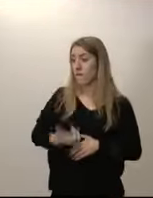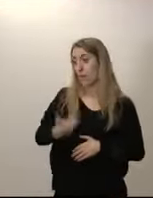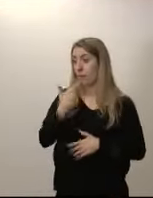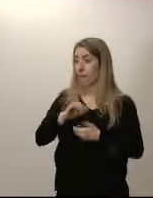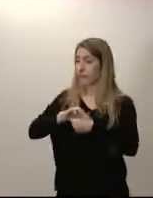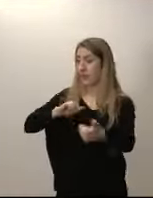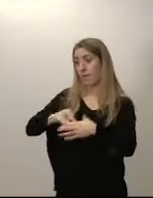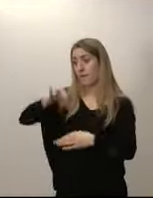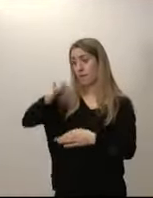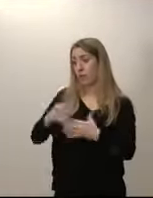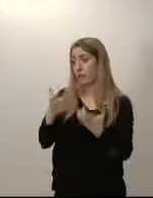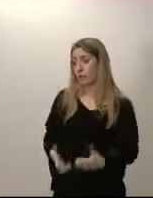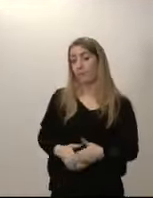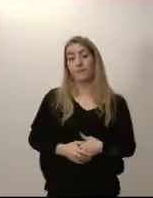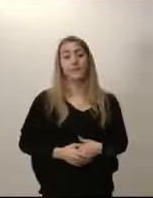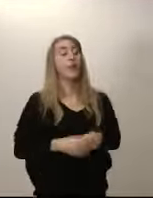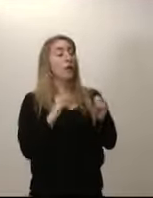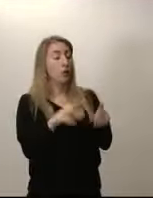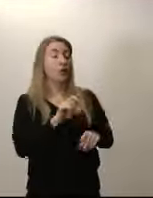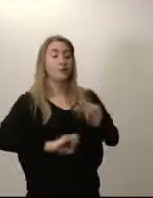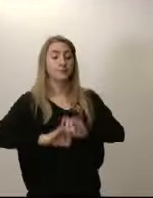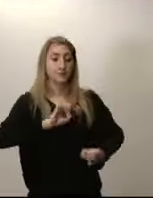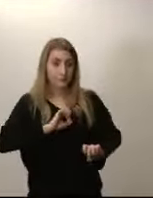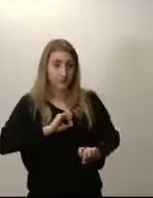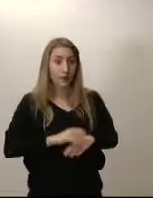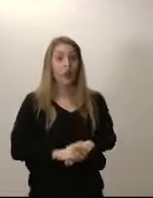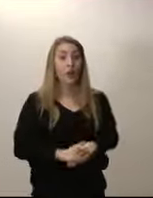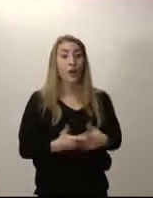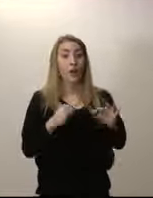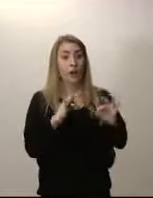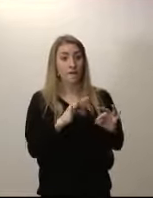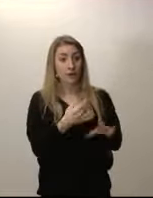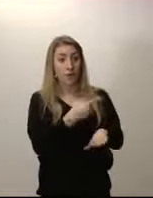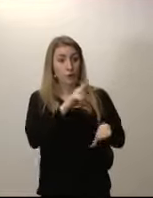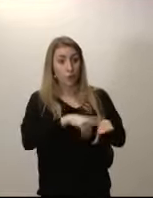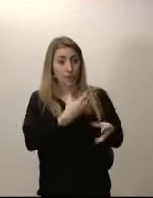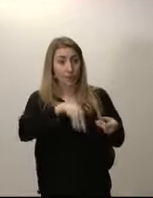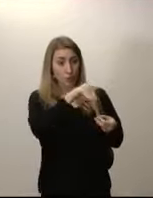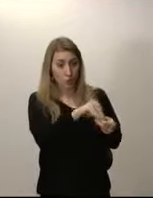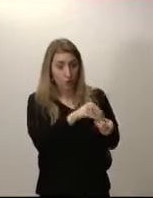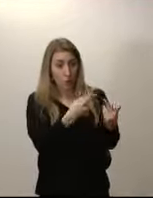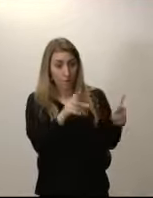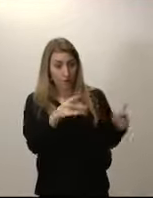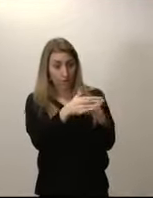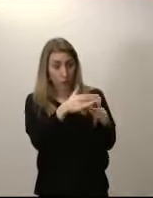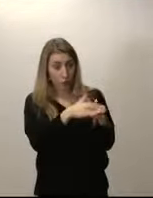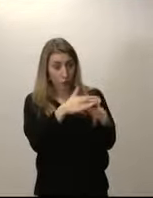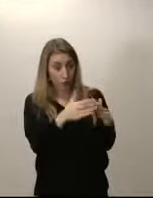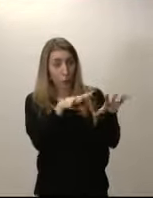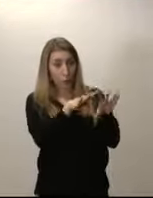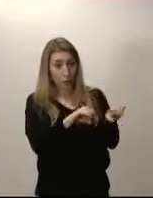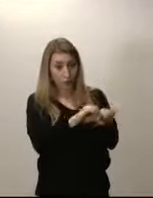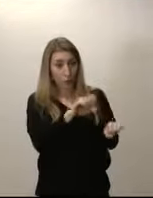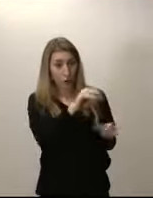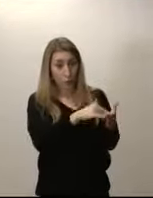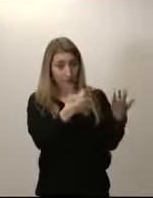Vote, oui, voilà. Donc, alors on va repartir. Y a-t-il donc en ce qui concerne le budget supplémentaire de la ville, donc exercice 2016, budget ville.